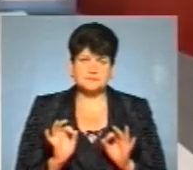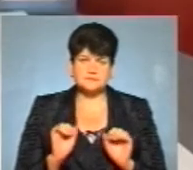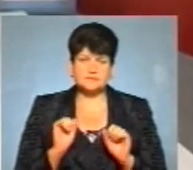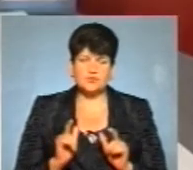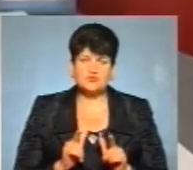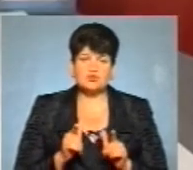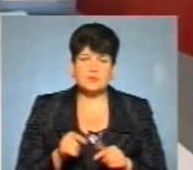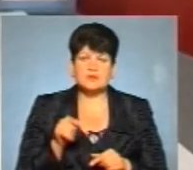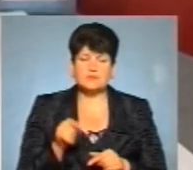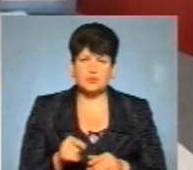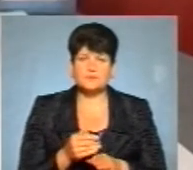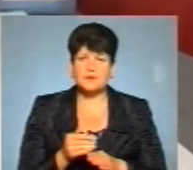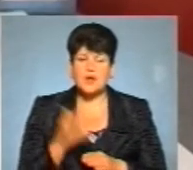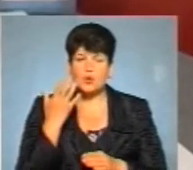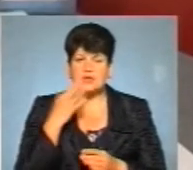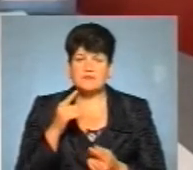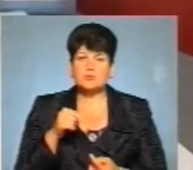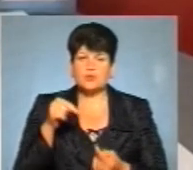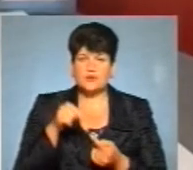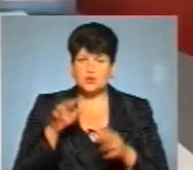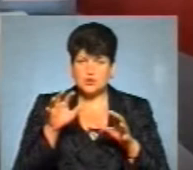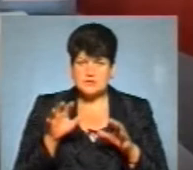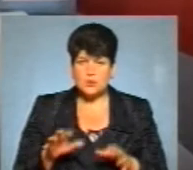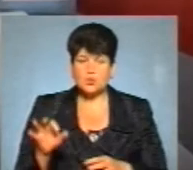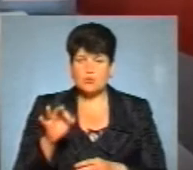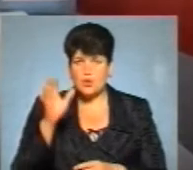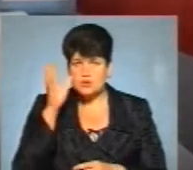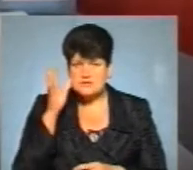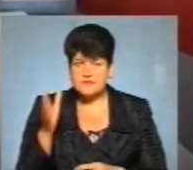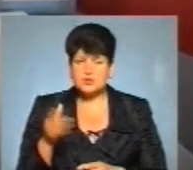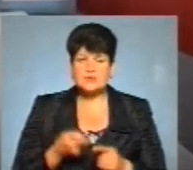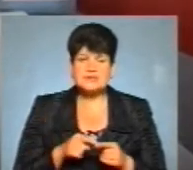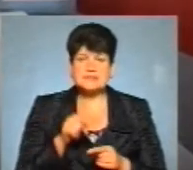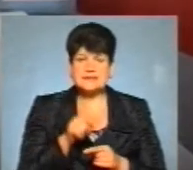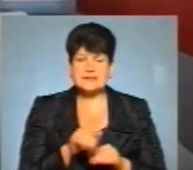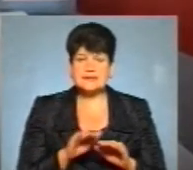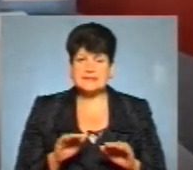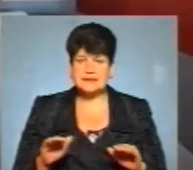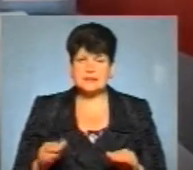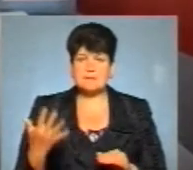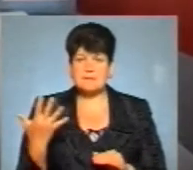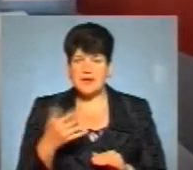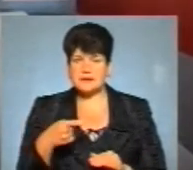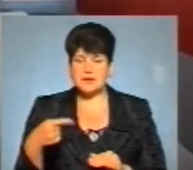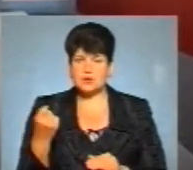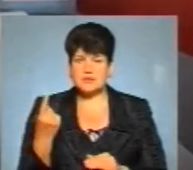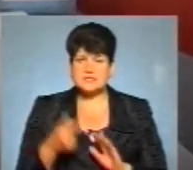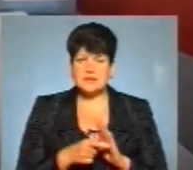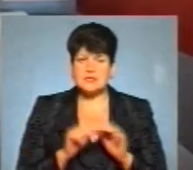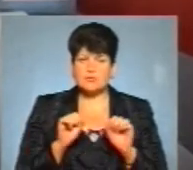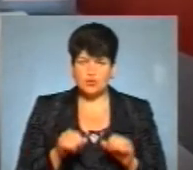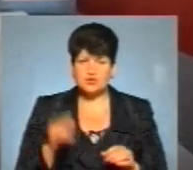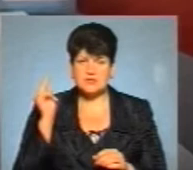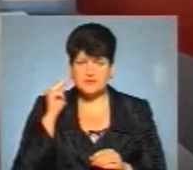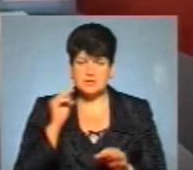в ту фазу, коли відповідно до закону, так і про освіту, ці діти, 5-11 клас, можуть навчатися